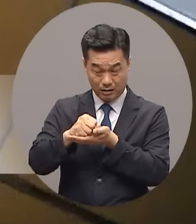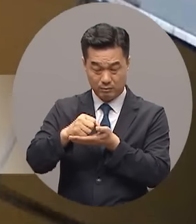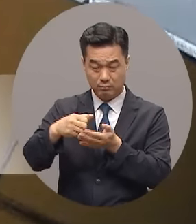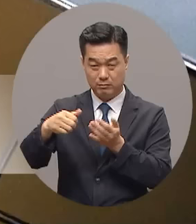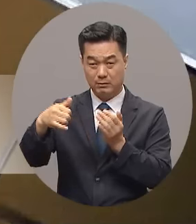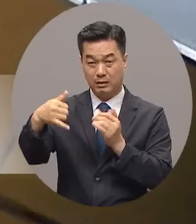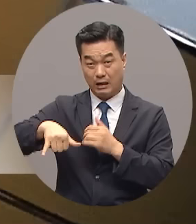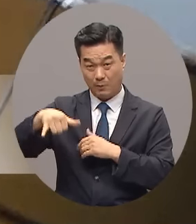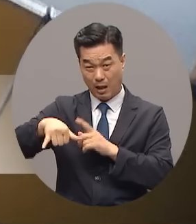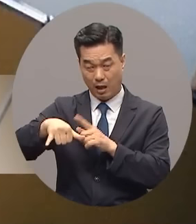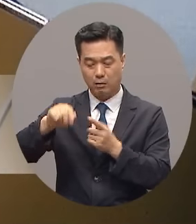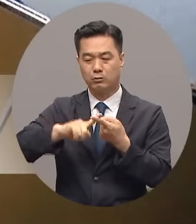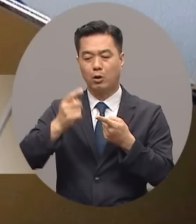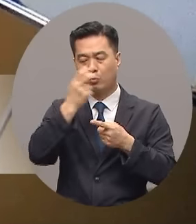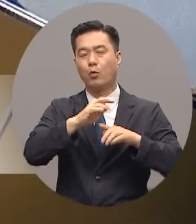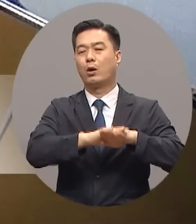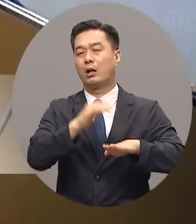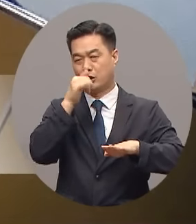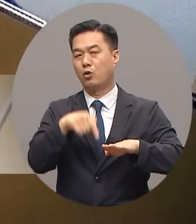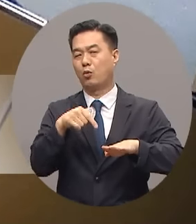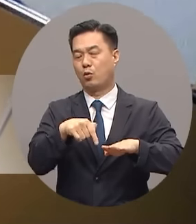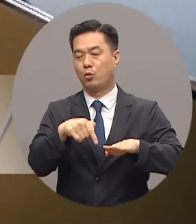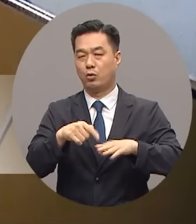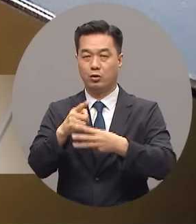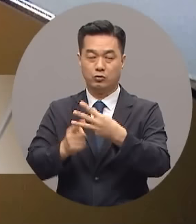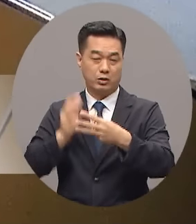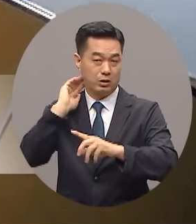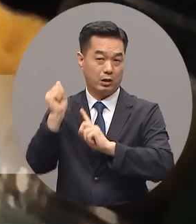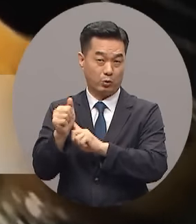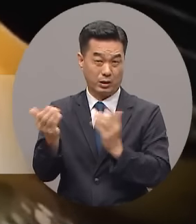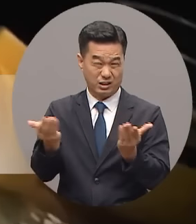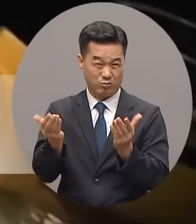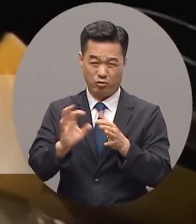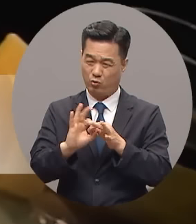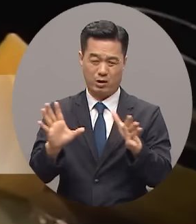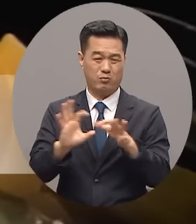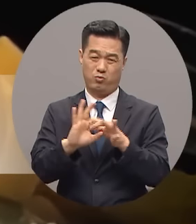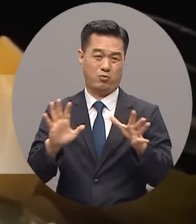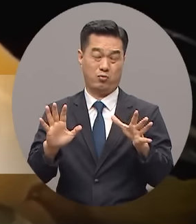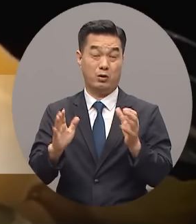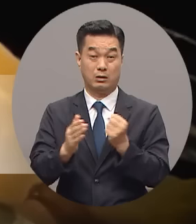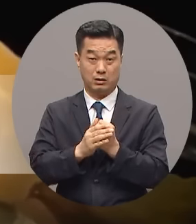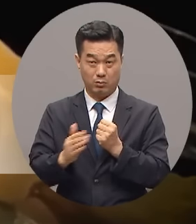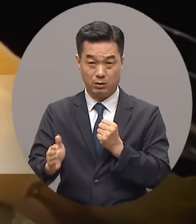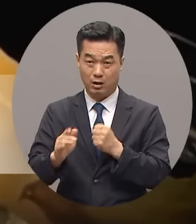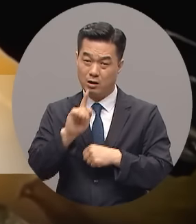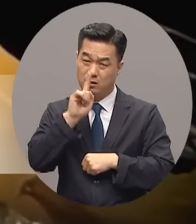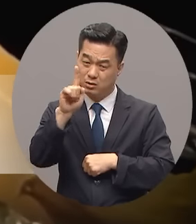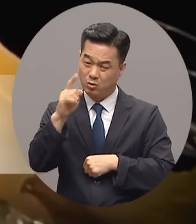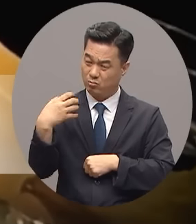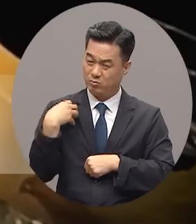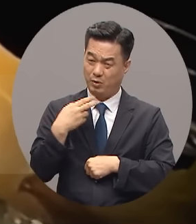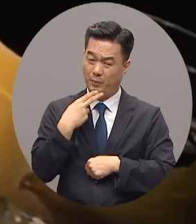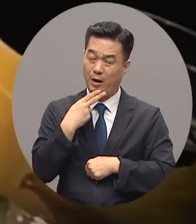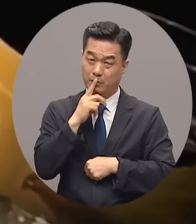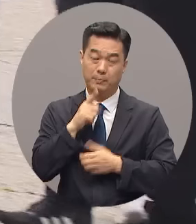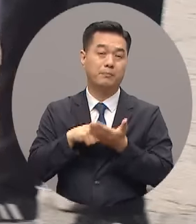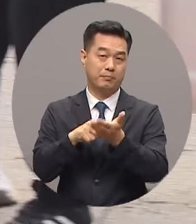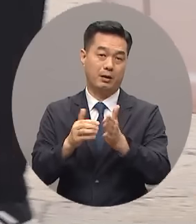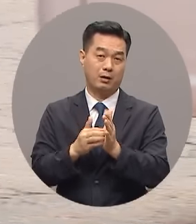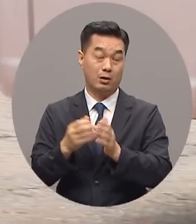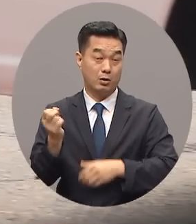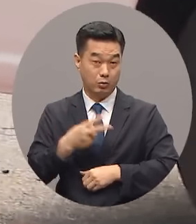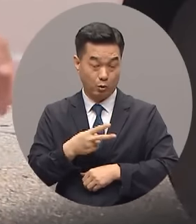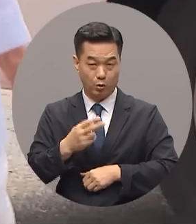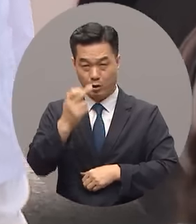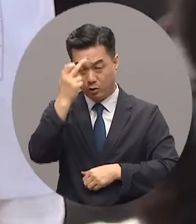쓰지 않고 그대로 보관해 왔고 윤성 대통령의 직무와 관성이 신무 없다고 주장해왔습니다 또